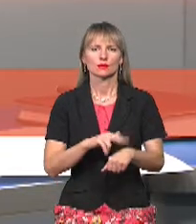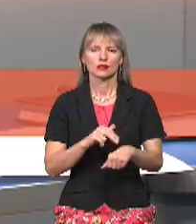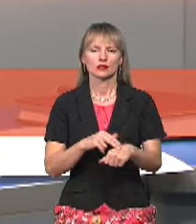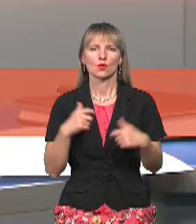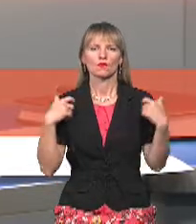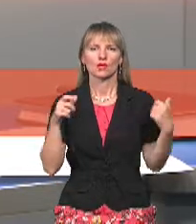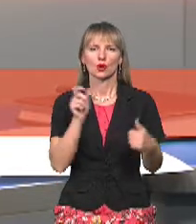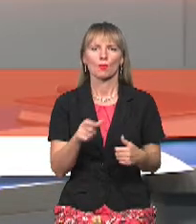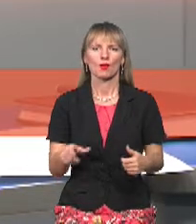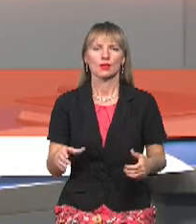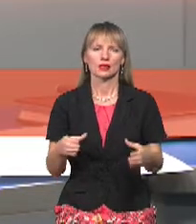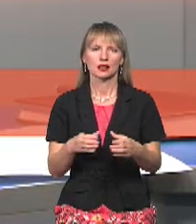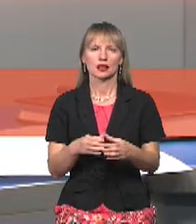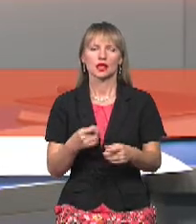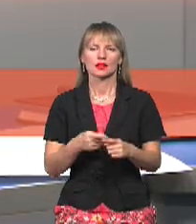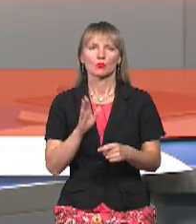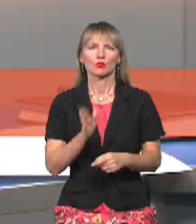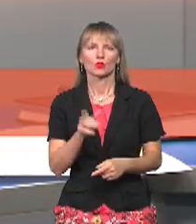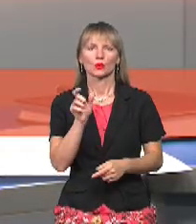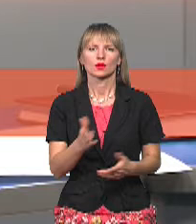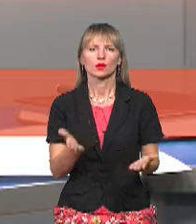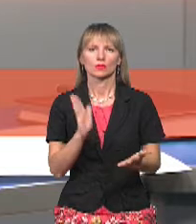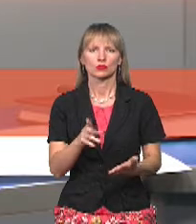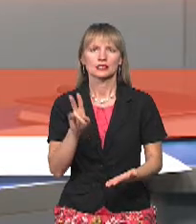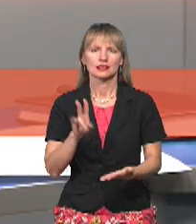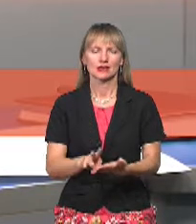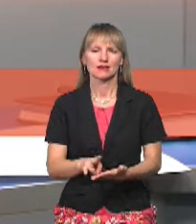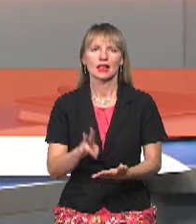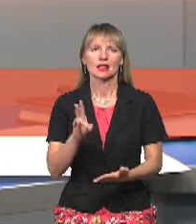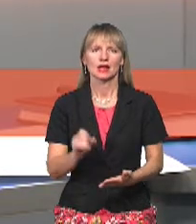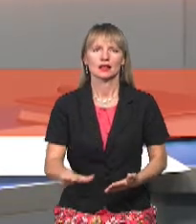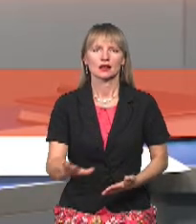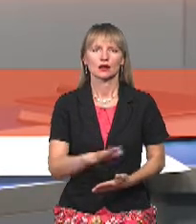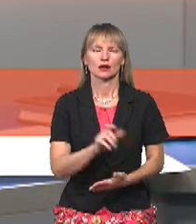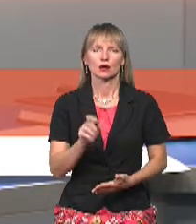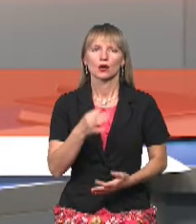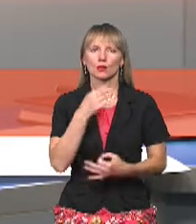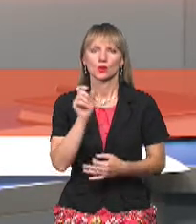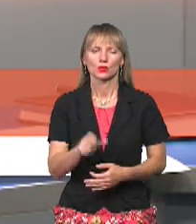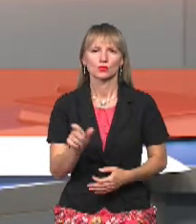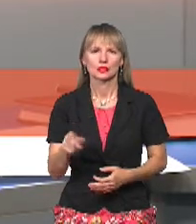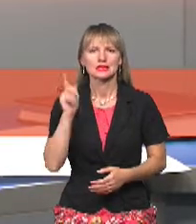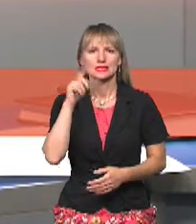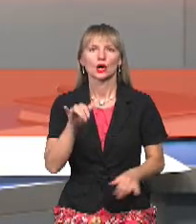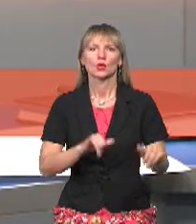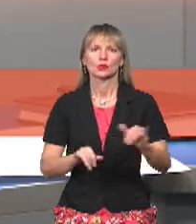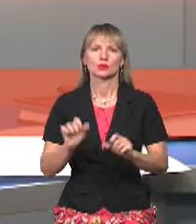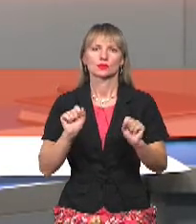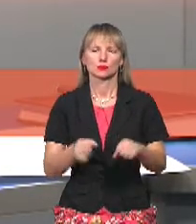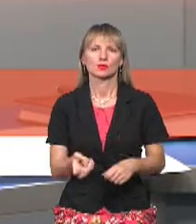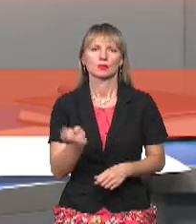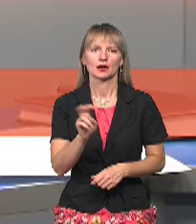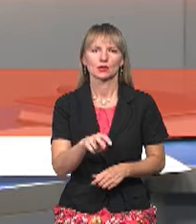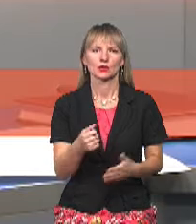поліцейський офіцер громади – це буде людина, яка буде завжди знаходитись на території громади. Люба людина знає, куди, і зможе